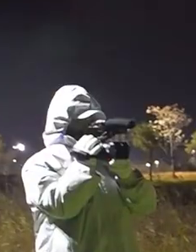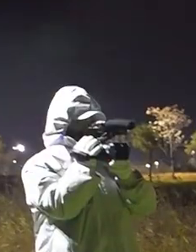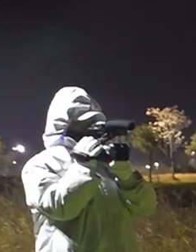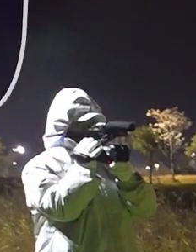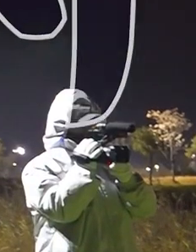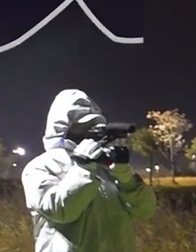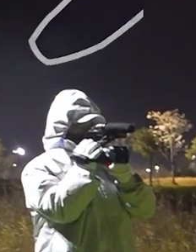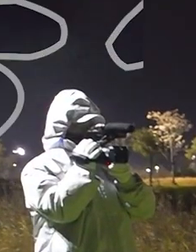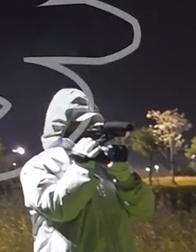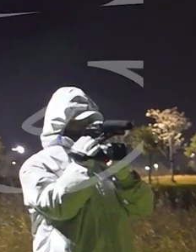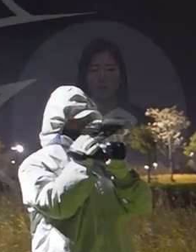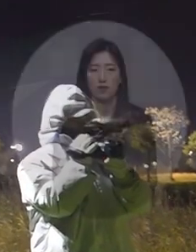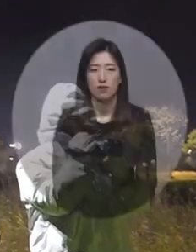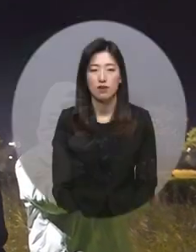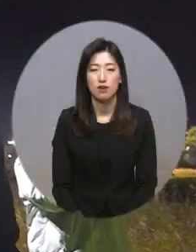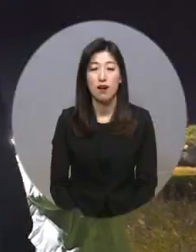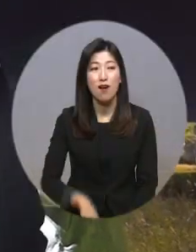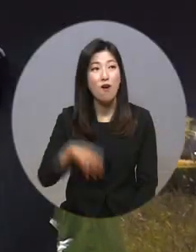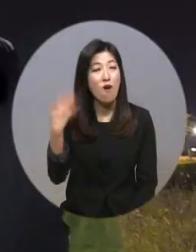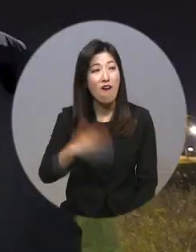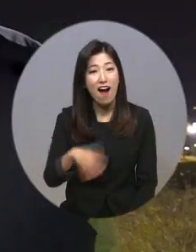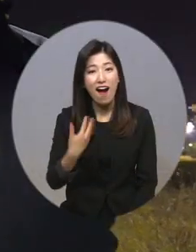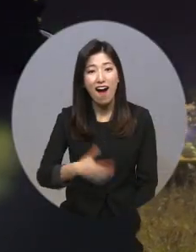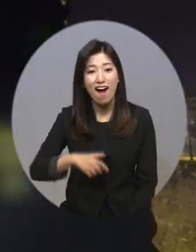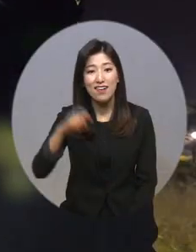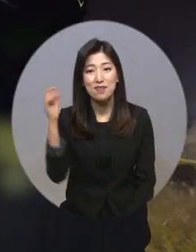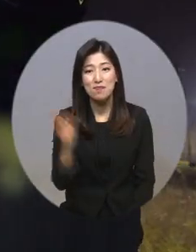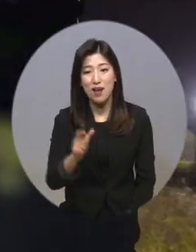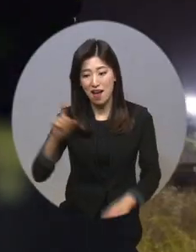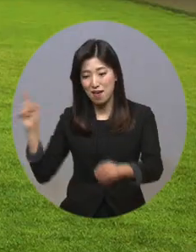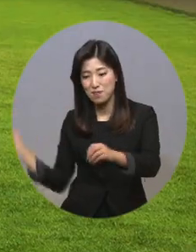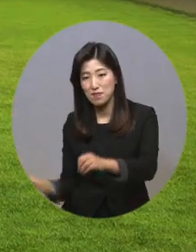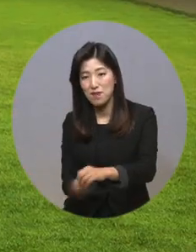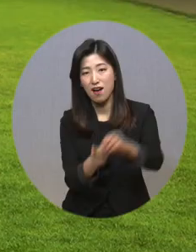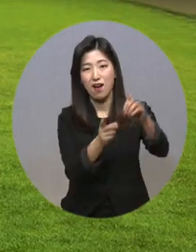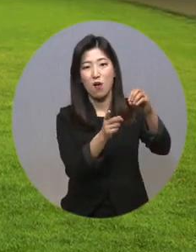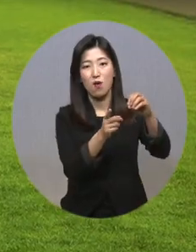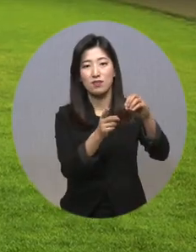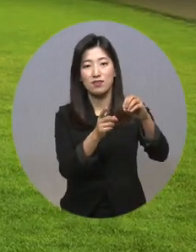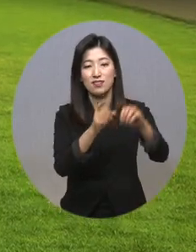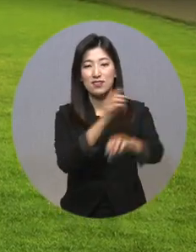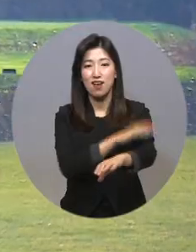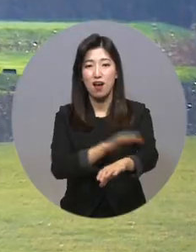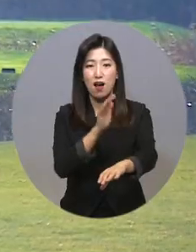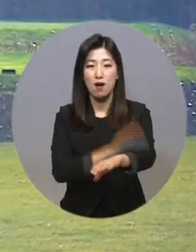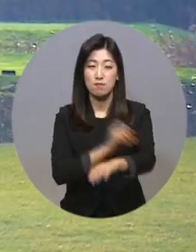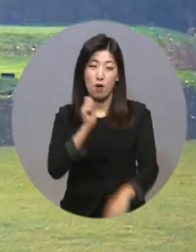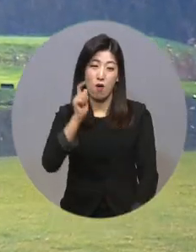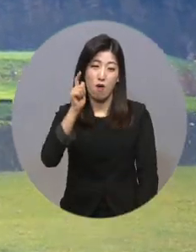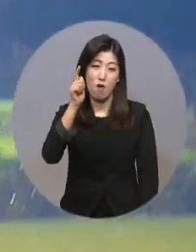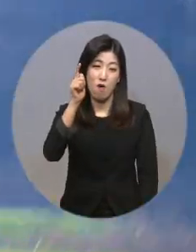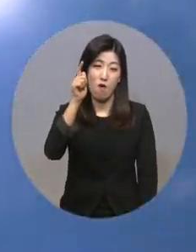그치 에 와 나름 똑같이 해봐야 그